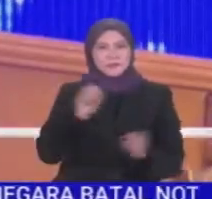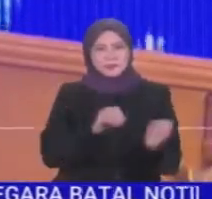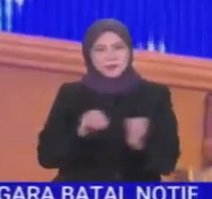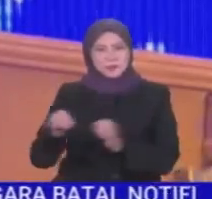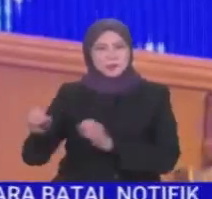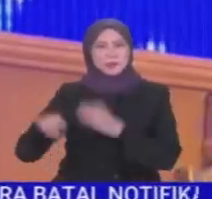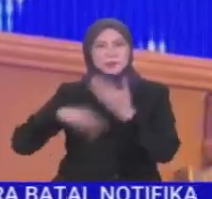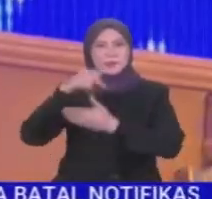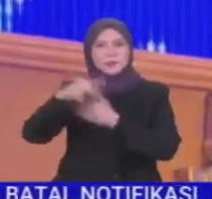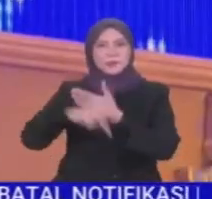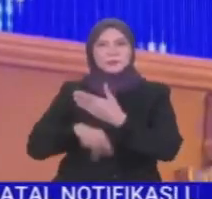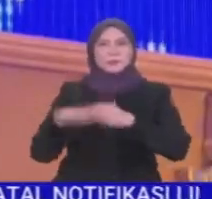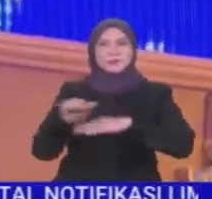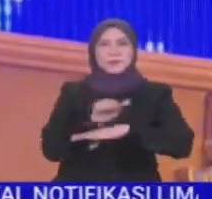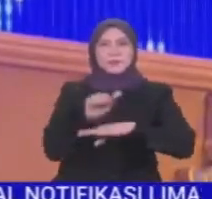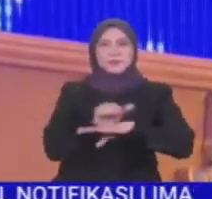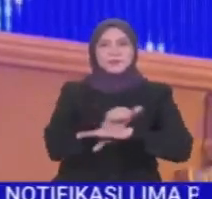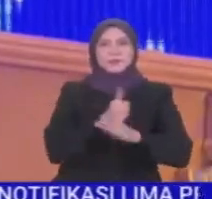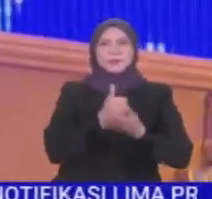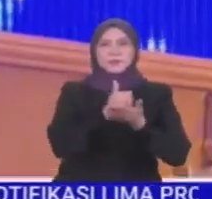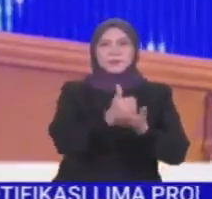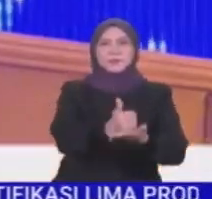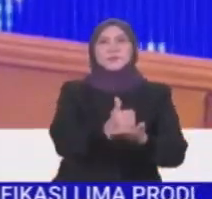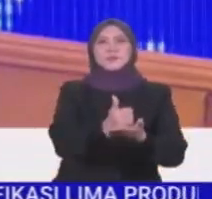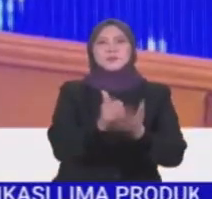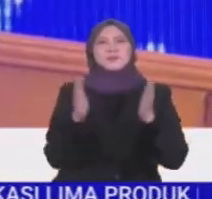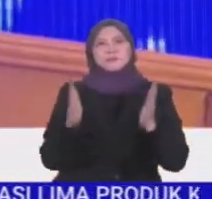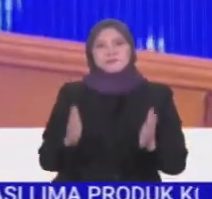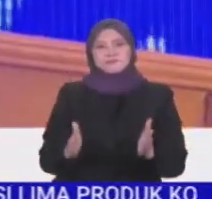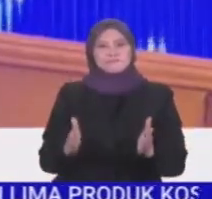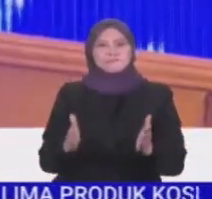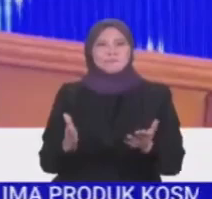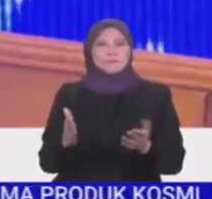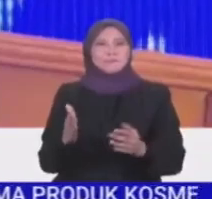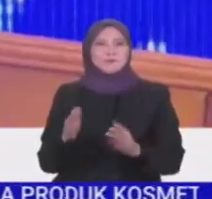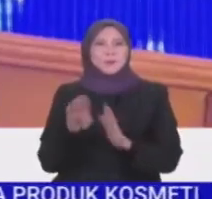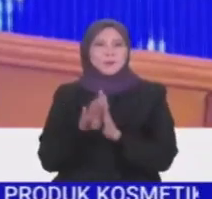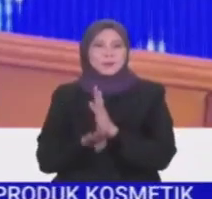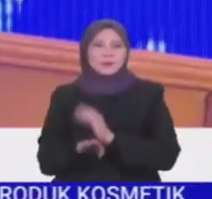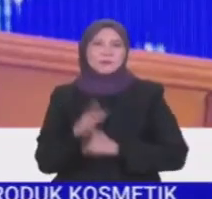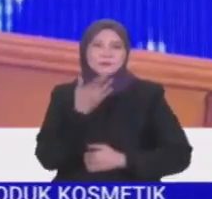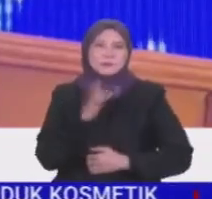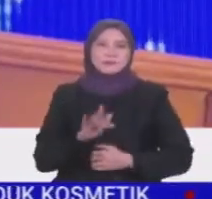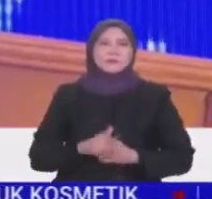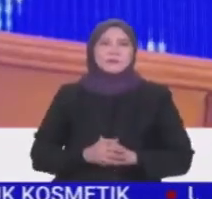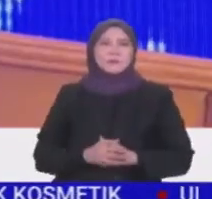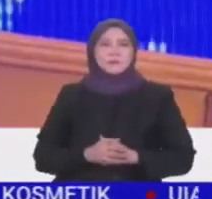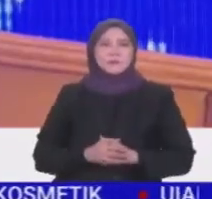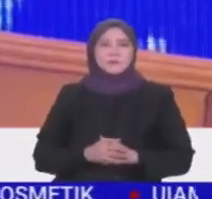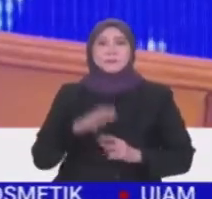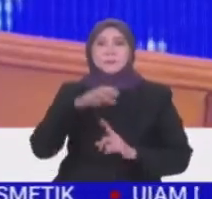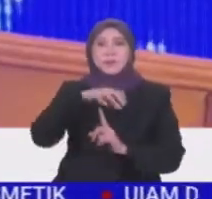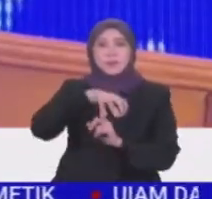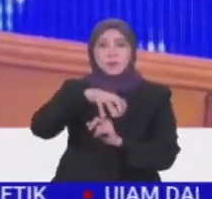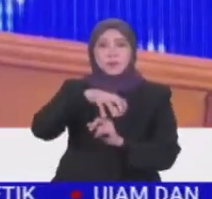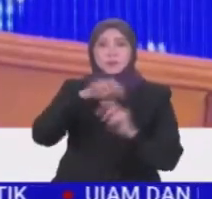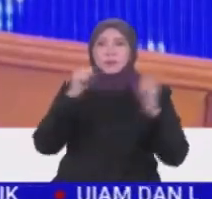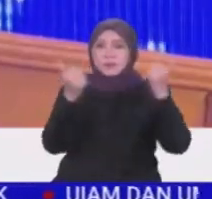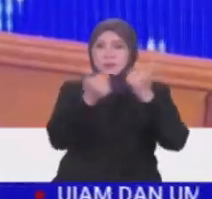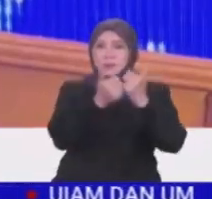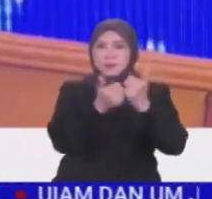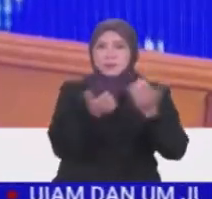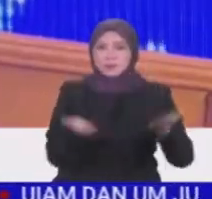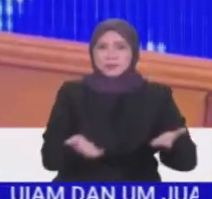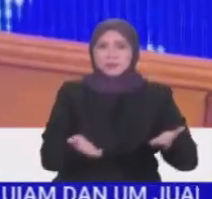amal seperti ini bagi membantu ahli-ahli yang kurang bernasib baik. Selaku penaung persatuan ini, saya